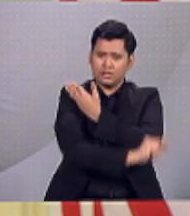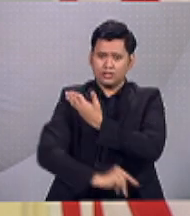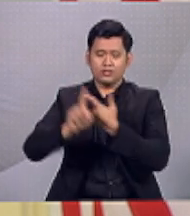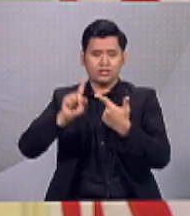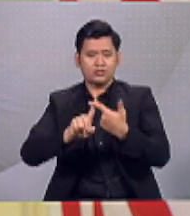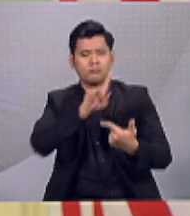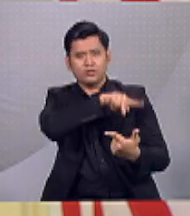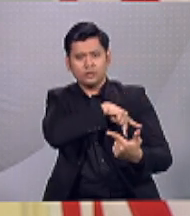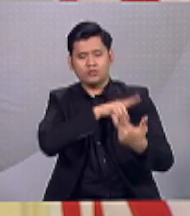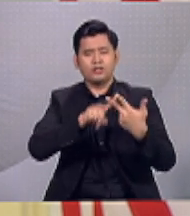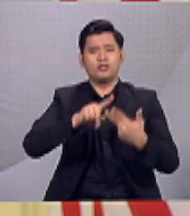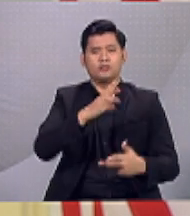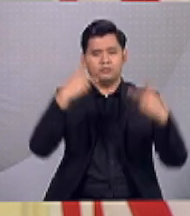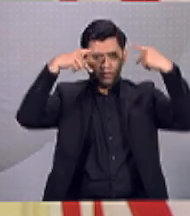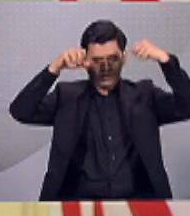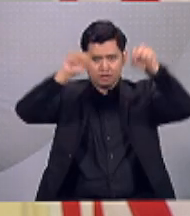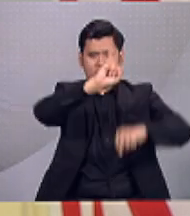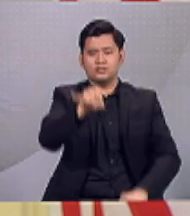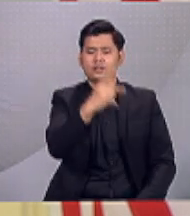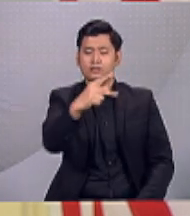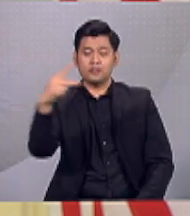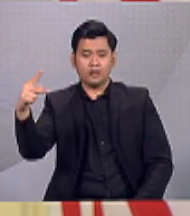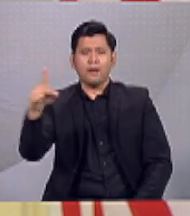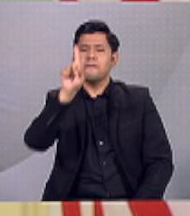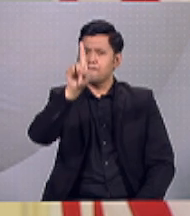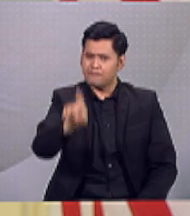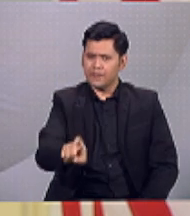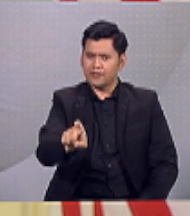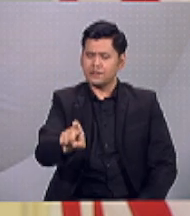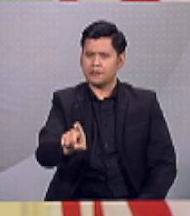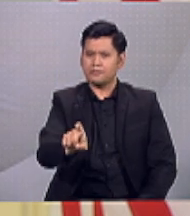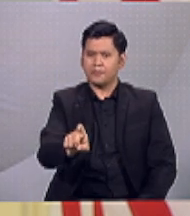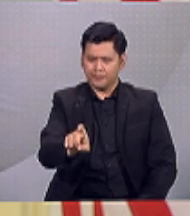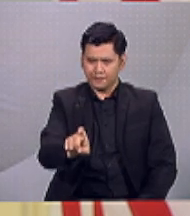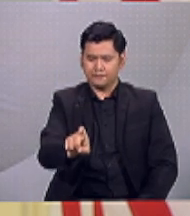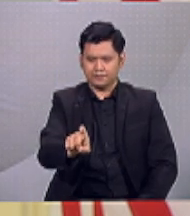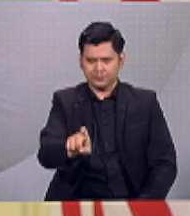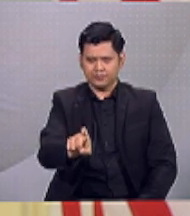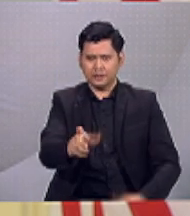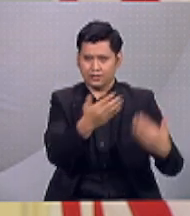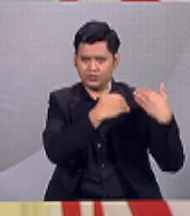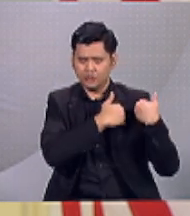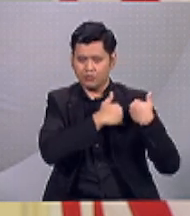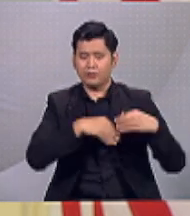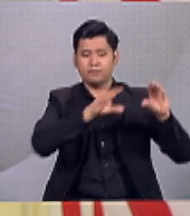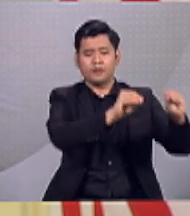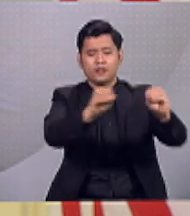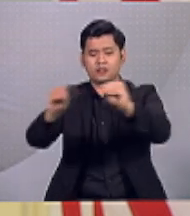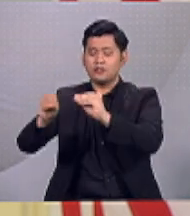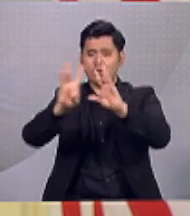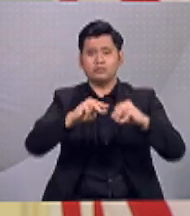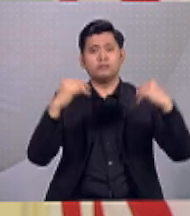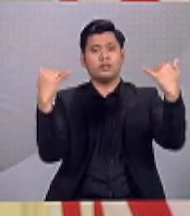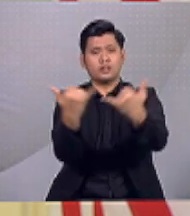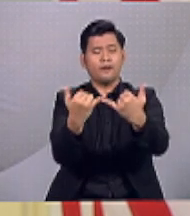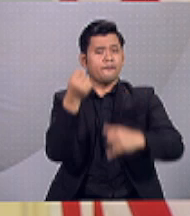penghulu dan pengusi JKK perlu memainkan peranan bagi mendidik masyarakat tempatan